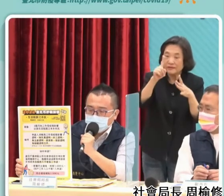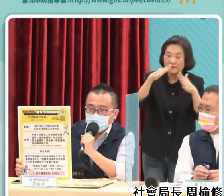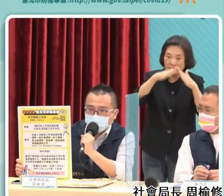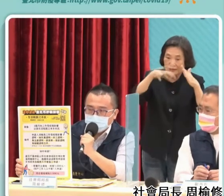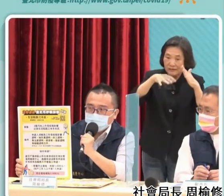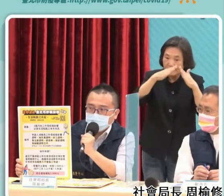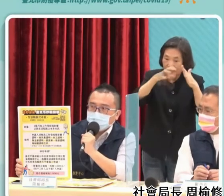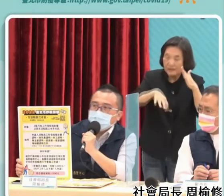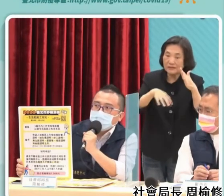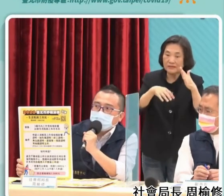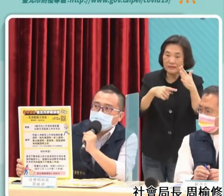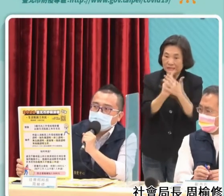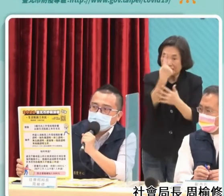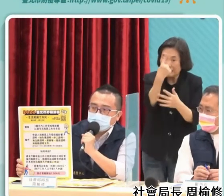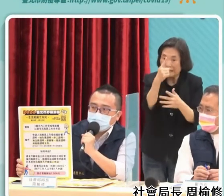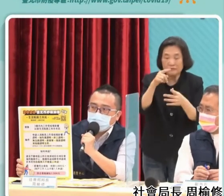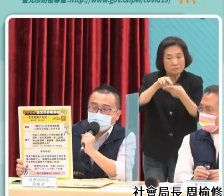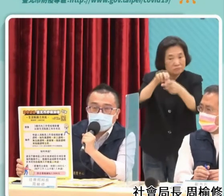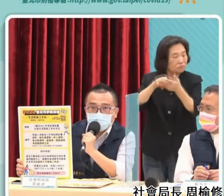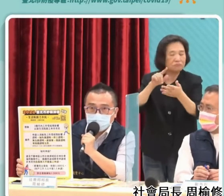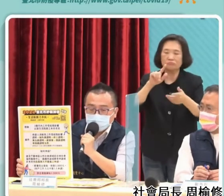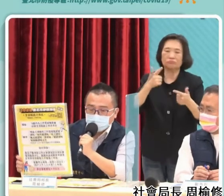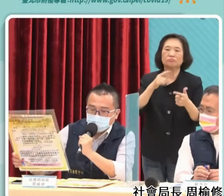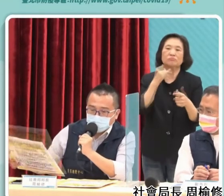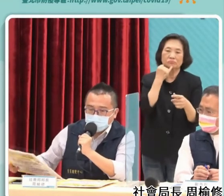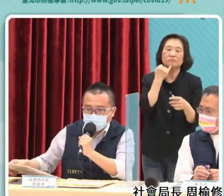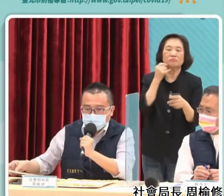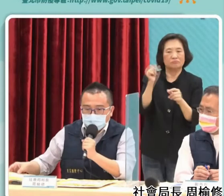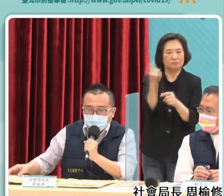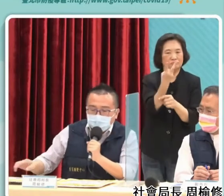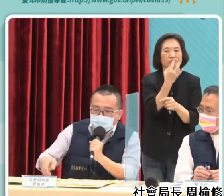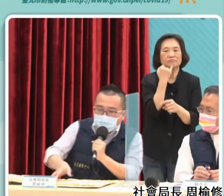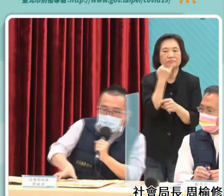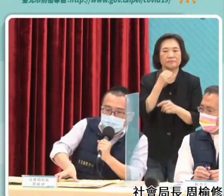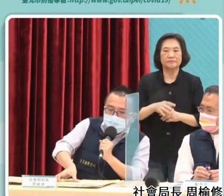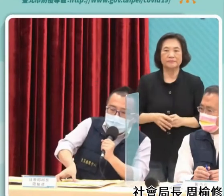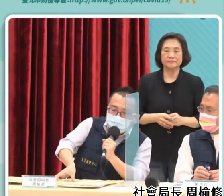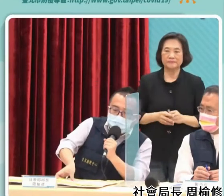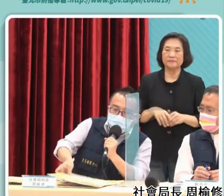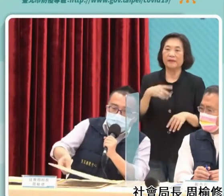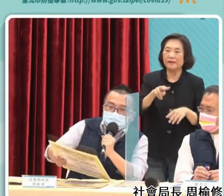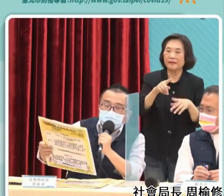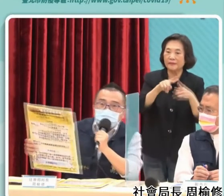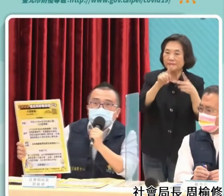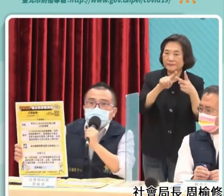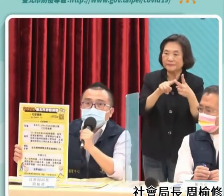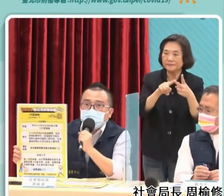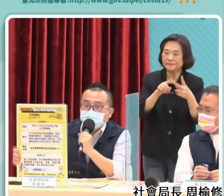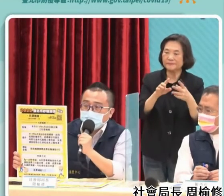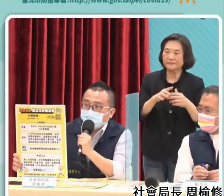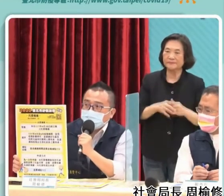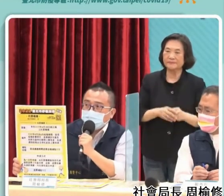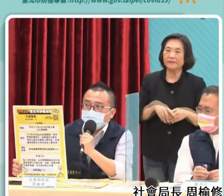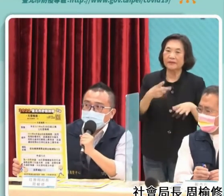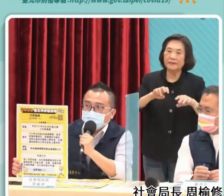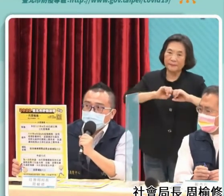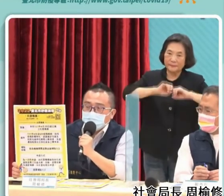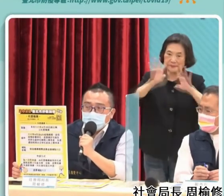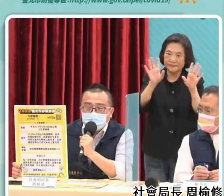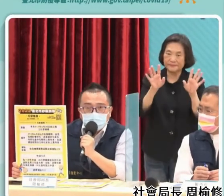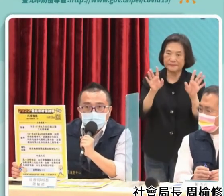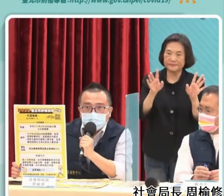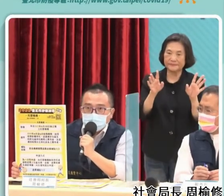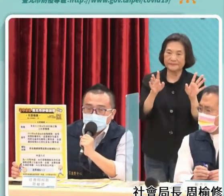限一人申请，这个是生活陷困市民的部分。第二个部分要跟大家报告的